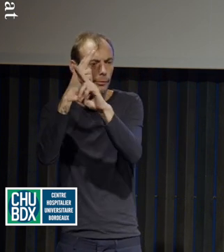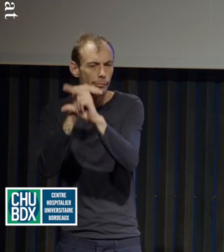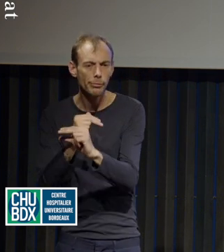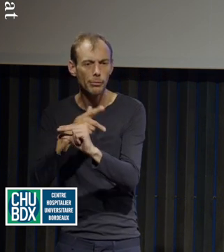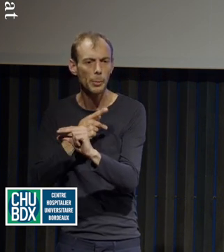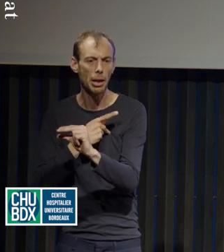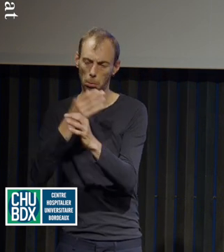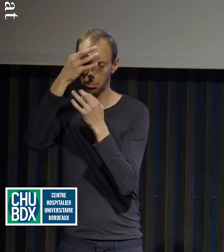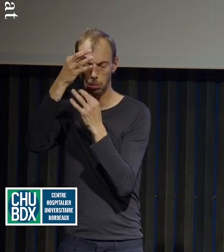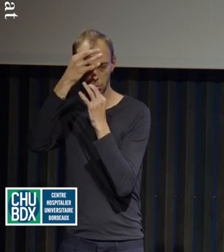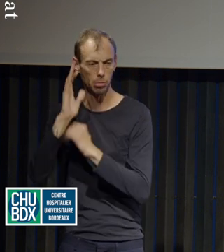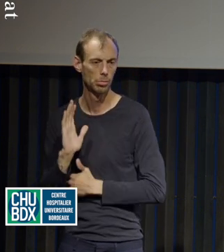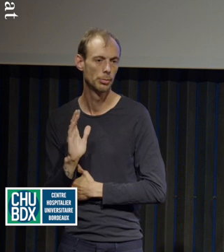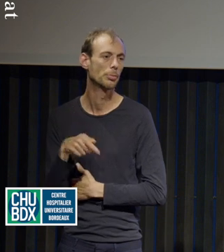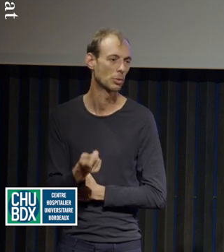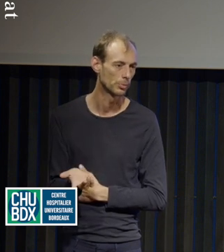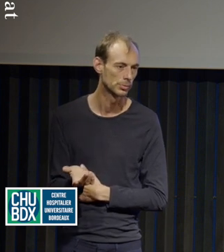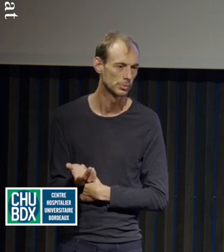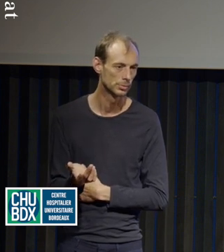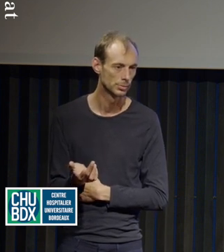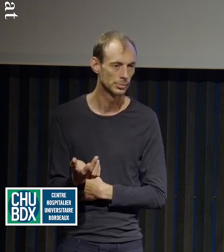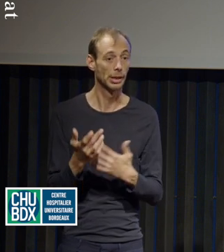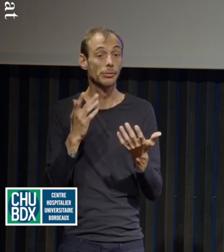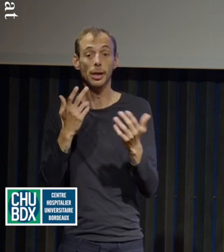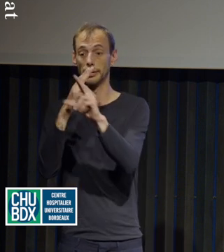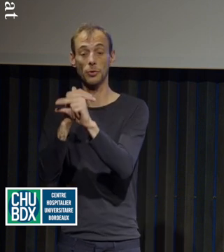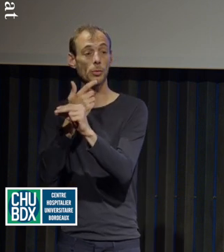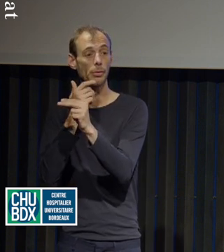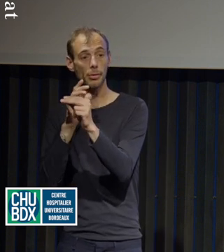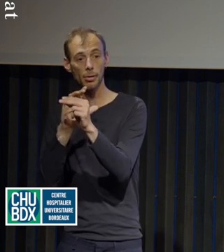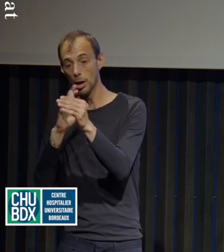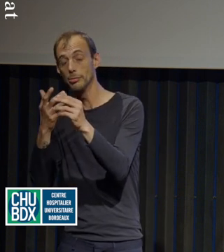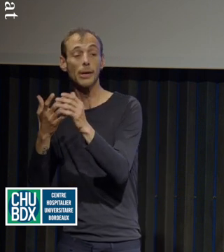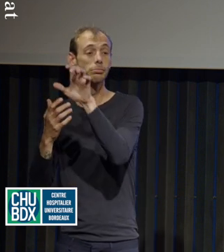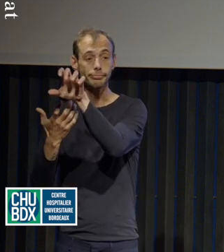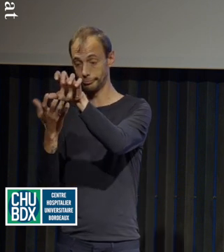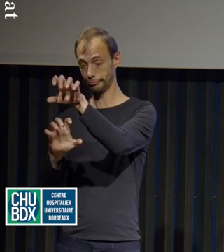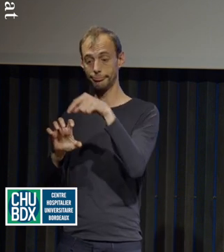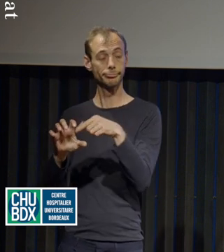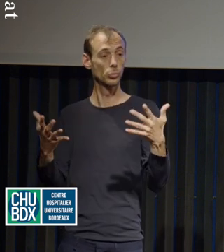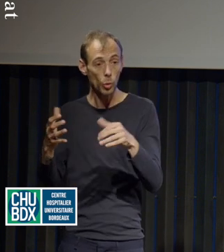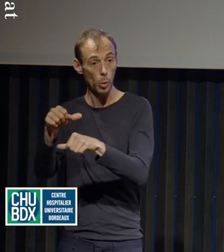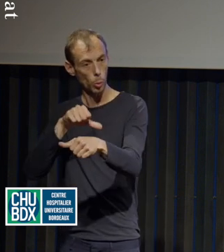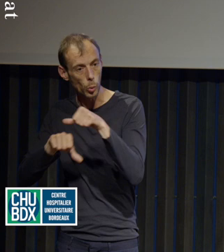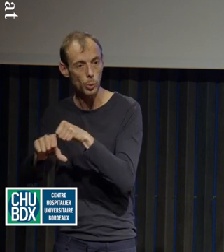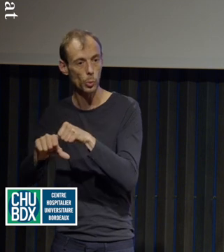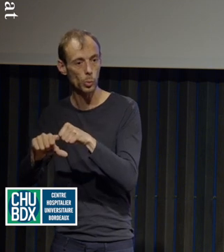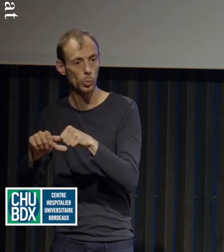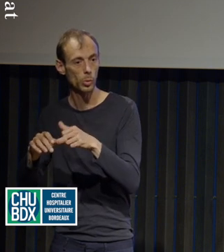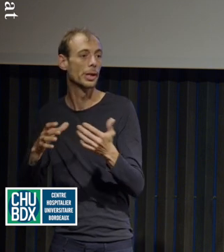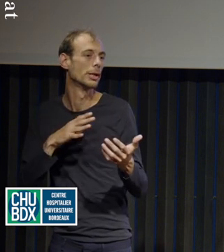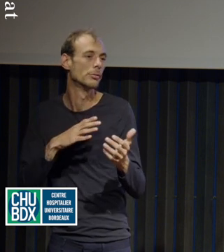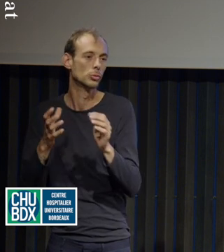fait, ces définitions, ces critères diagnostiques sont référencés dans des classifications internationales et dans